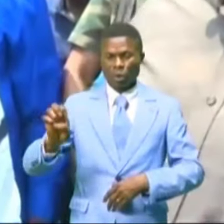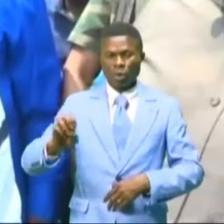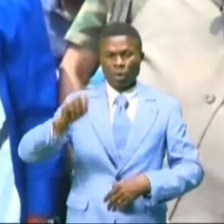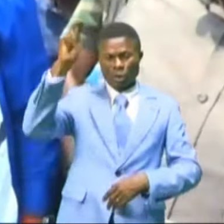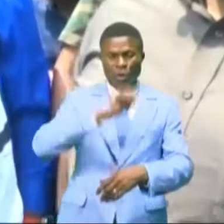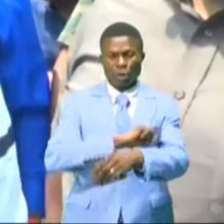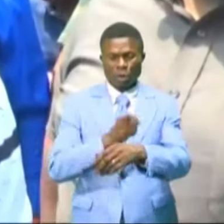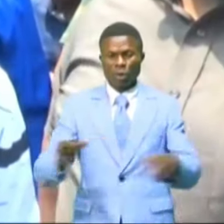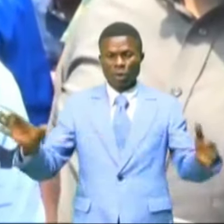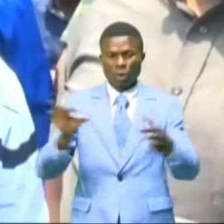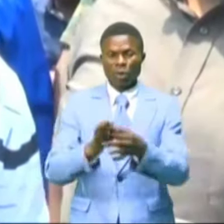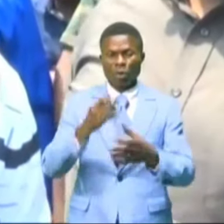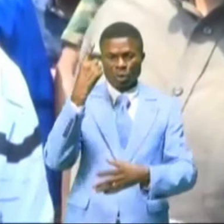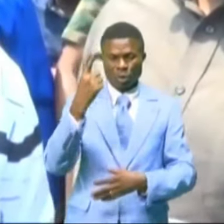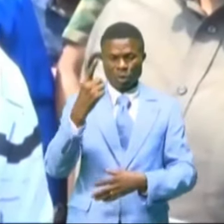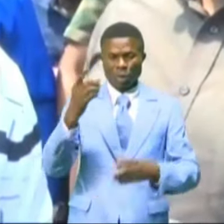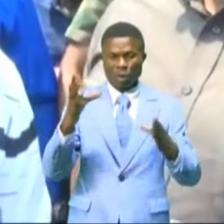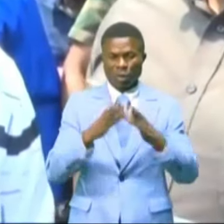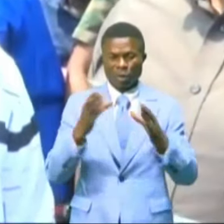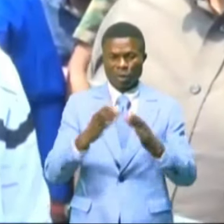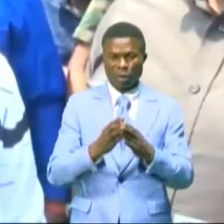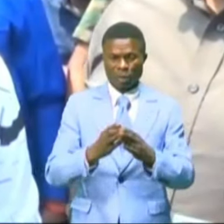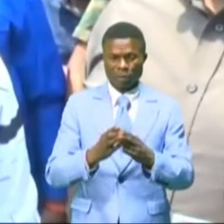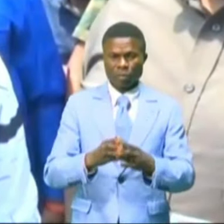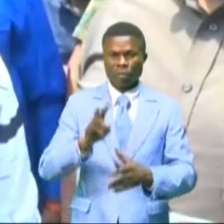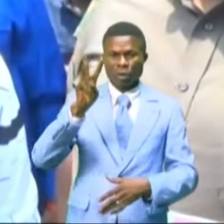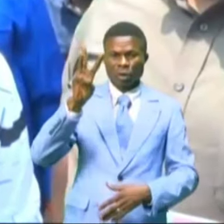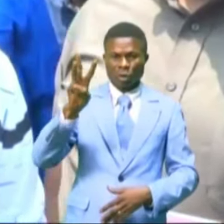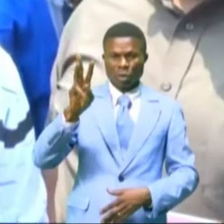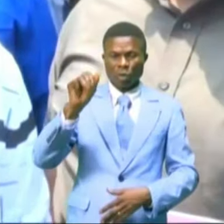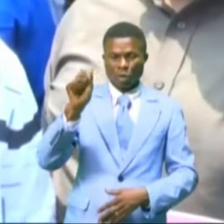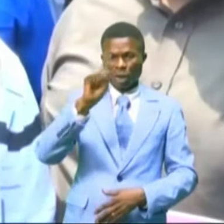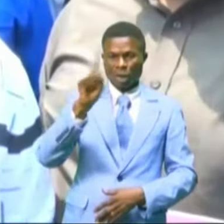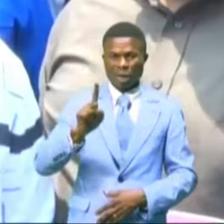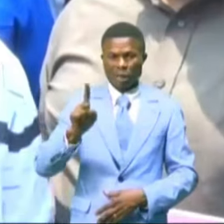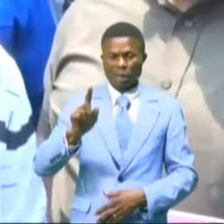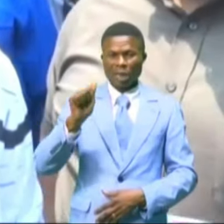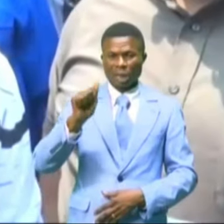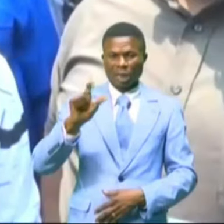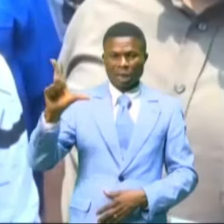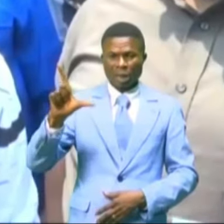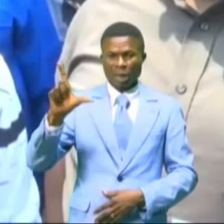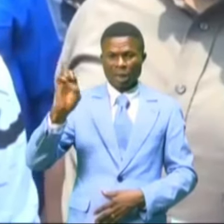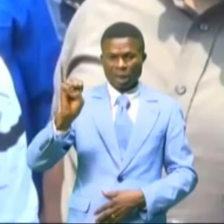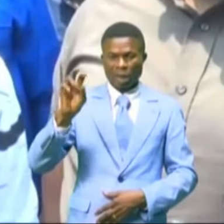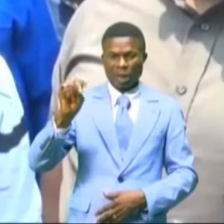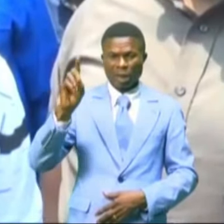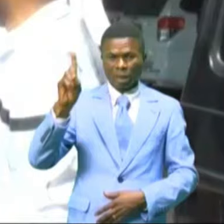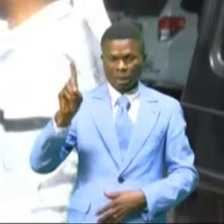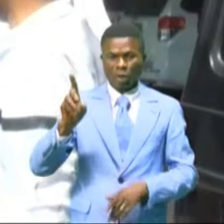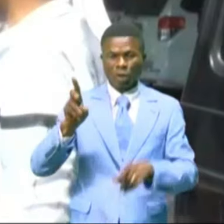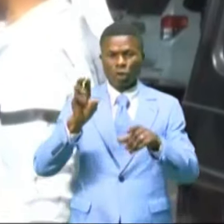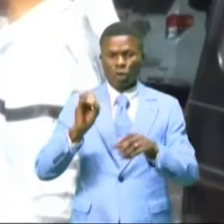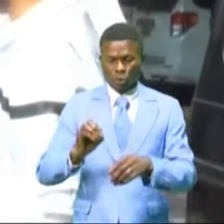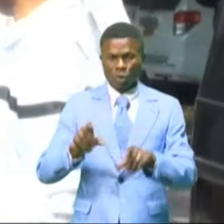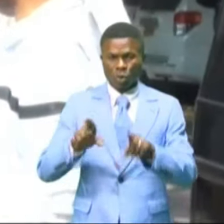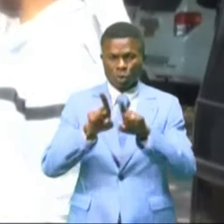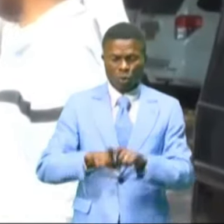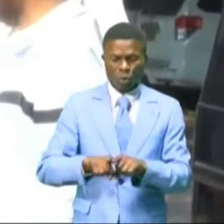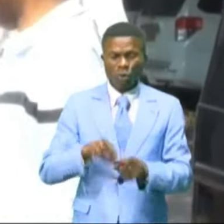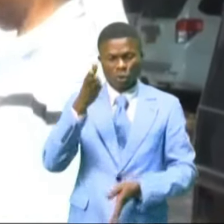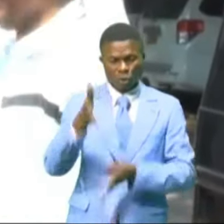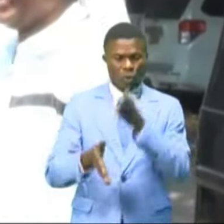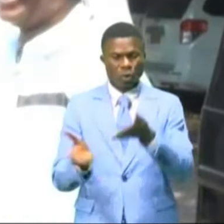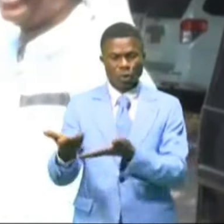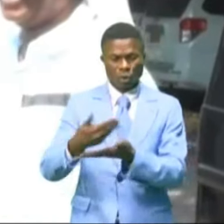sommes solidaires aux Ouazalendo. Soyons tous Ouazalendo. Nous sommes Ouazalendo. Pour clore leur marche